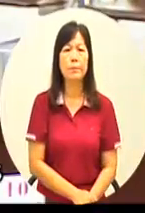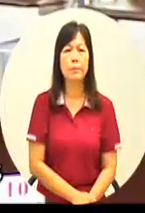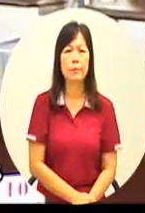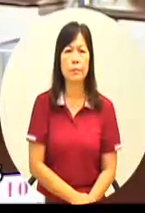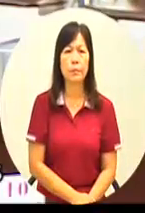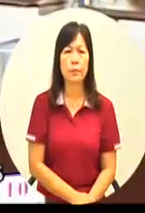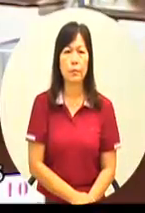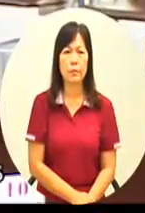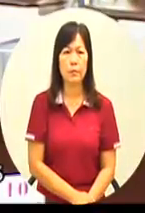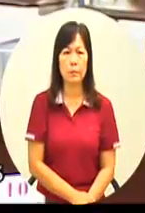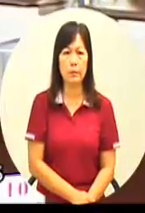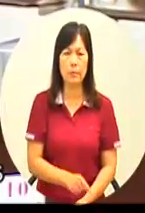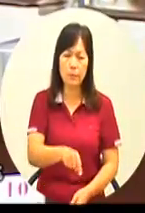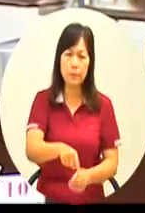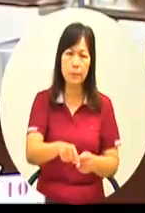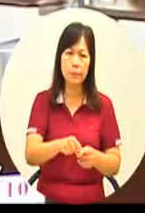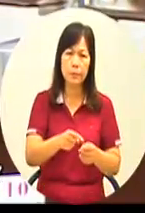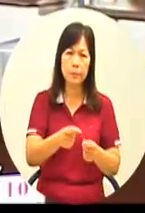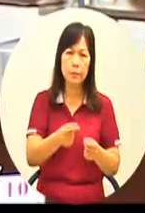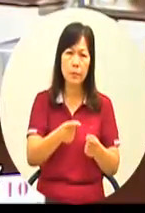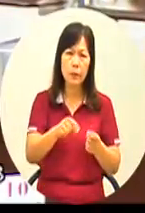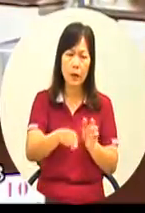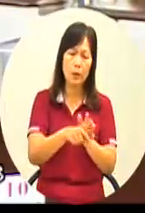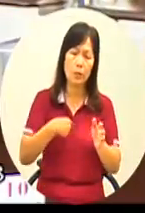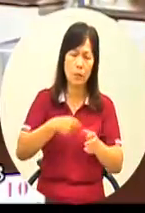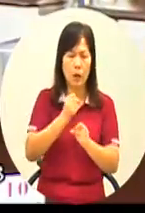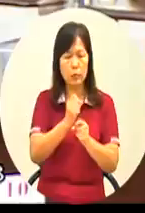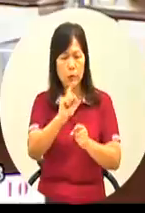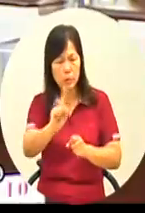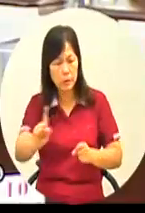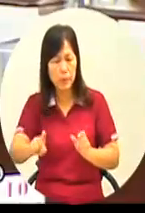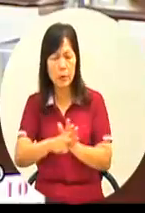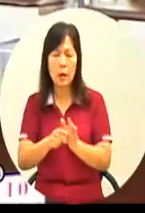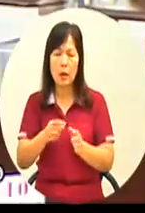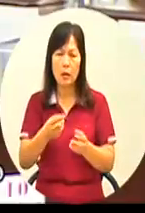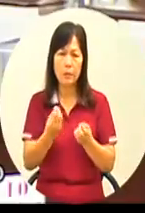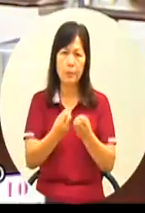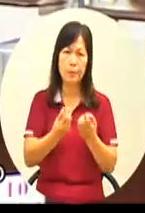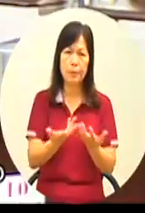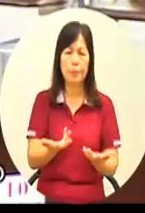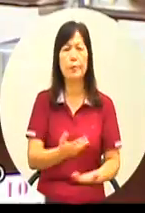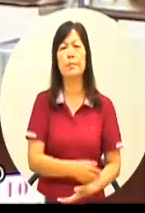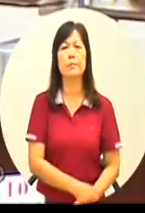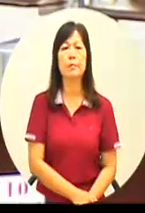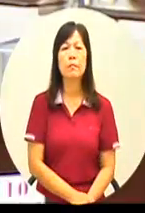包括一级名家，伊所有内容，要安尼做些吸收。